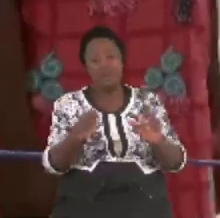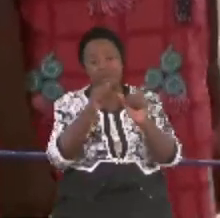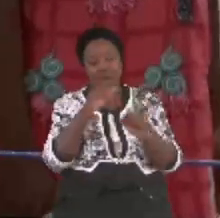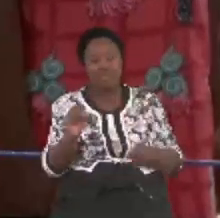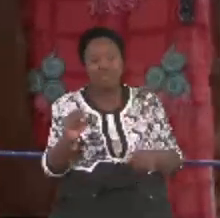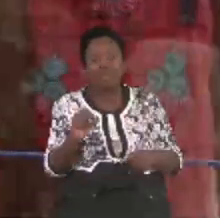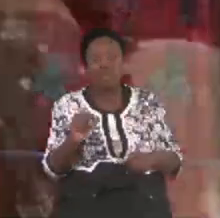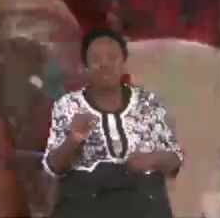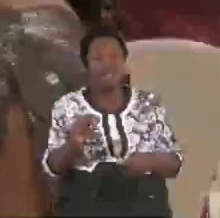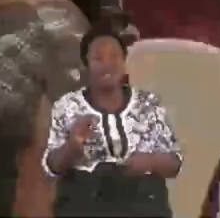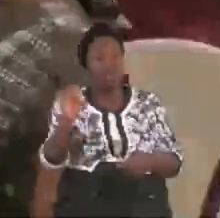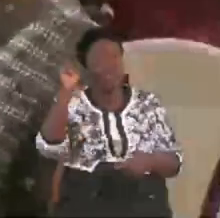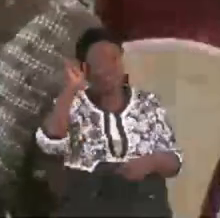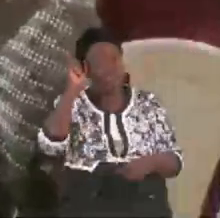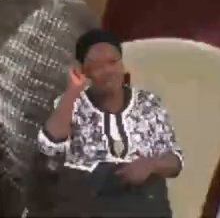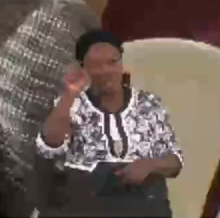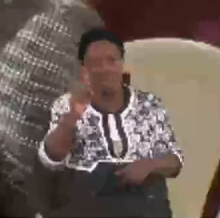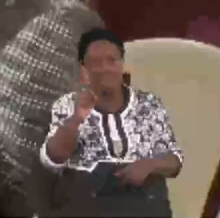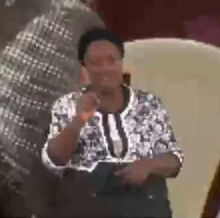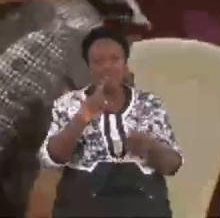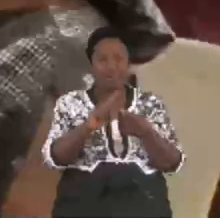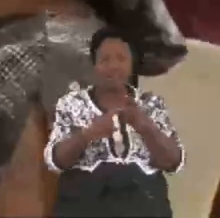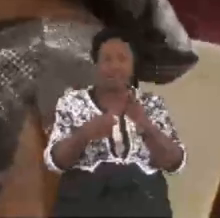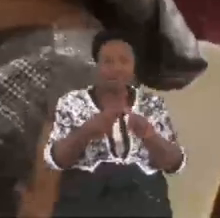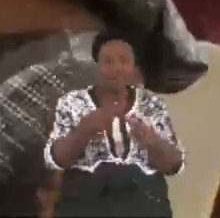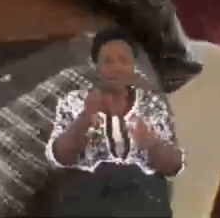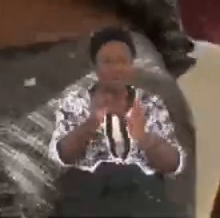pas. Sa compagnie ne faillit pas.